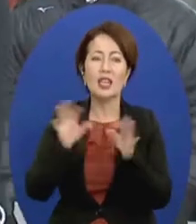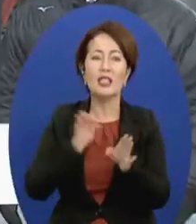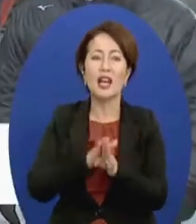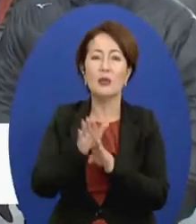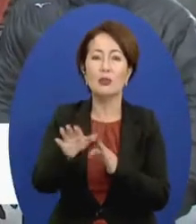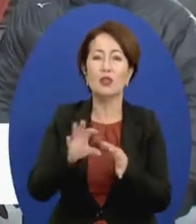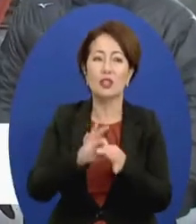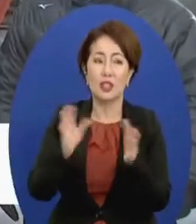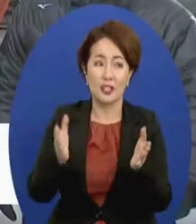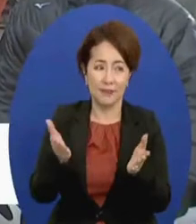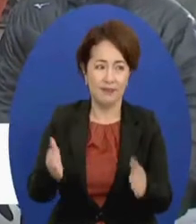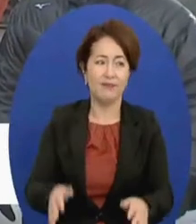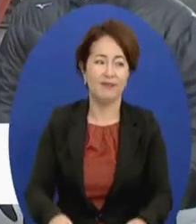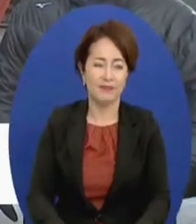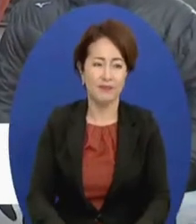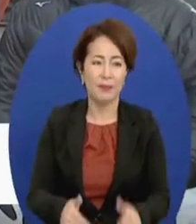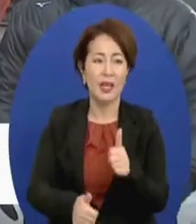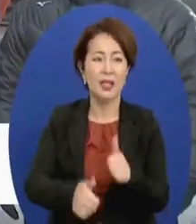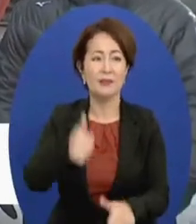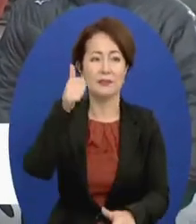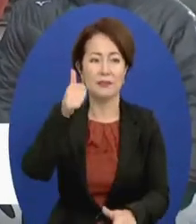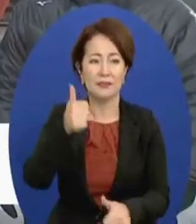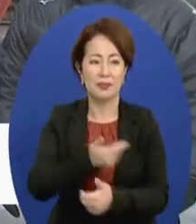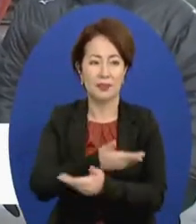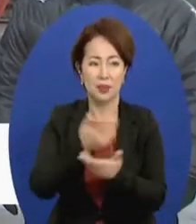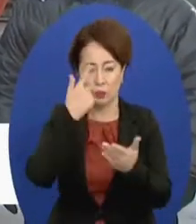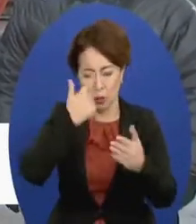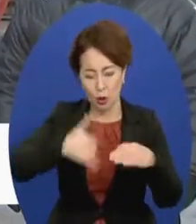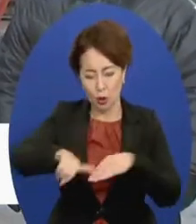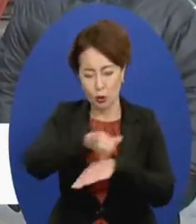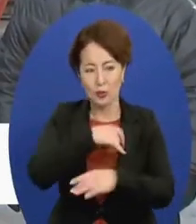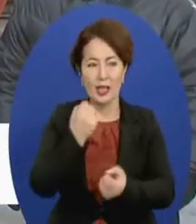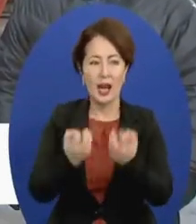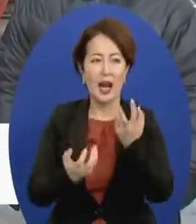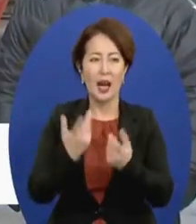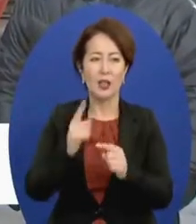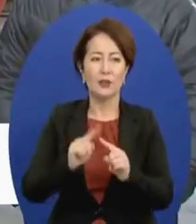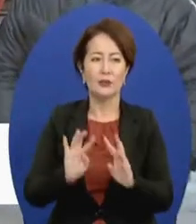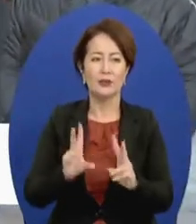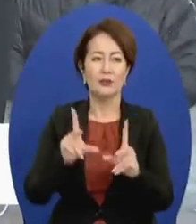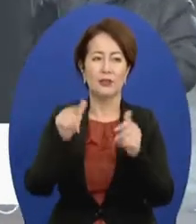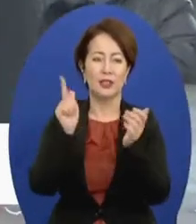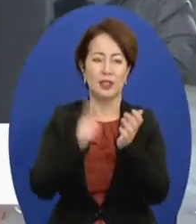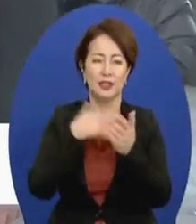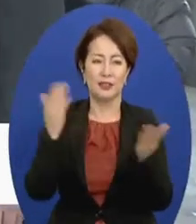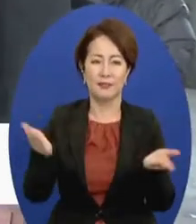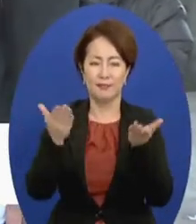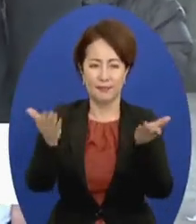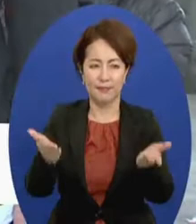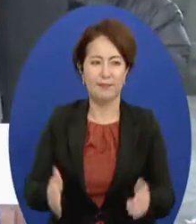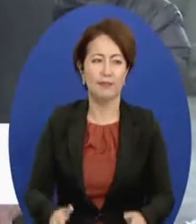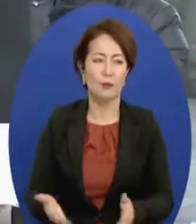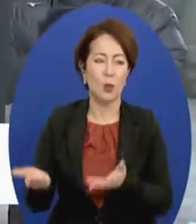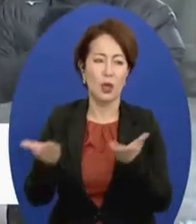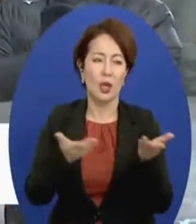За бүгдээрээ амжилт хүсье. Монгол улсын гал голын дулан бадарч явах болохгүй.